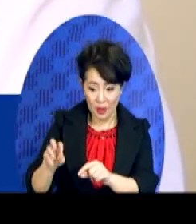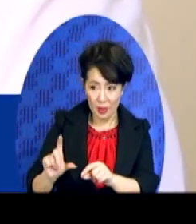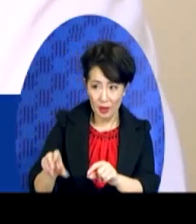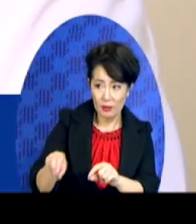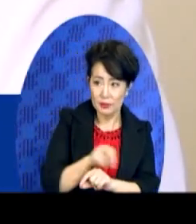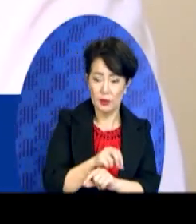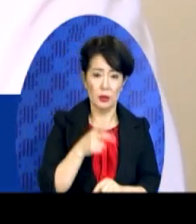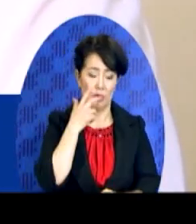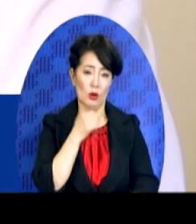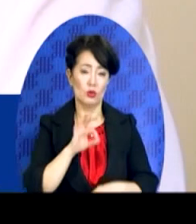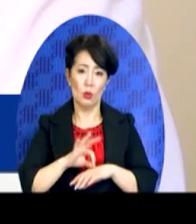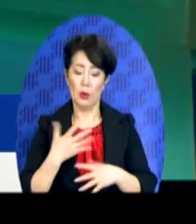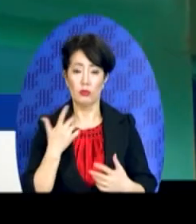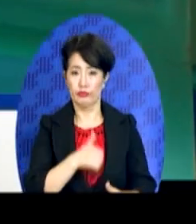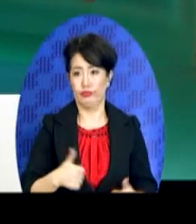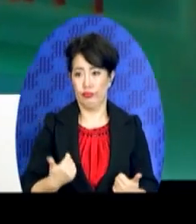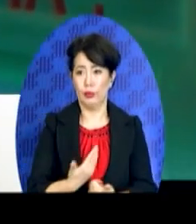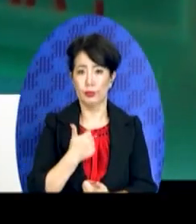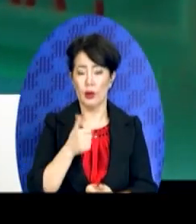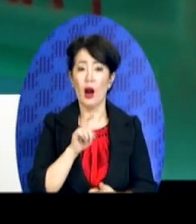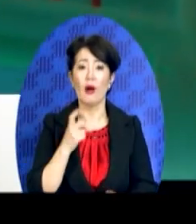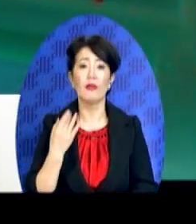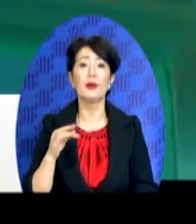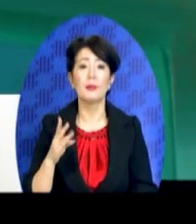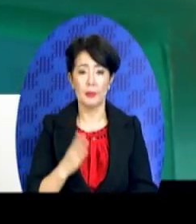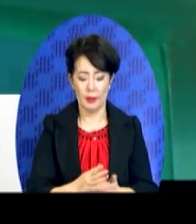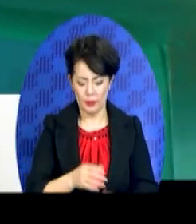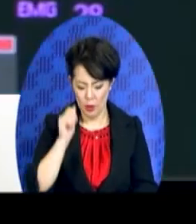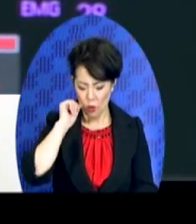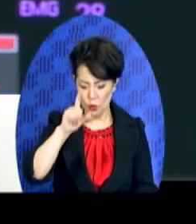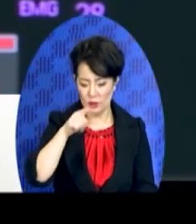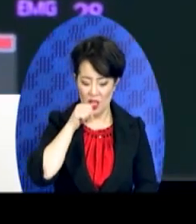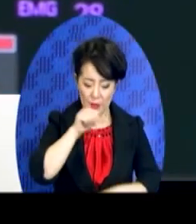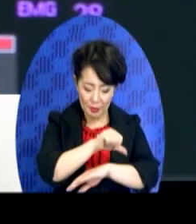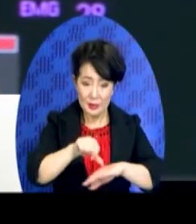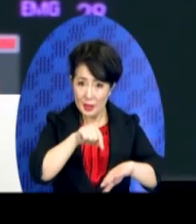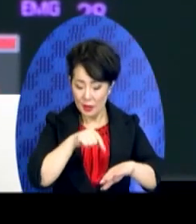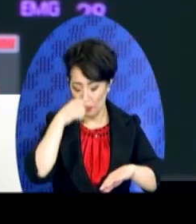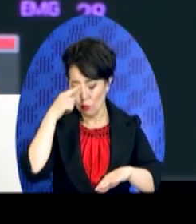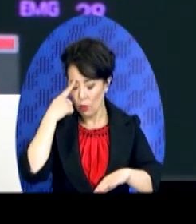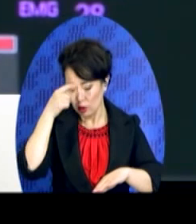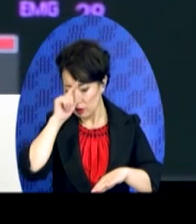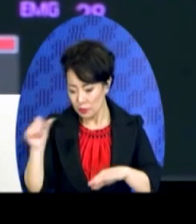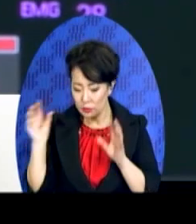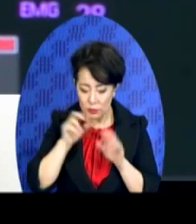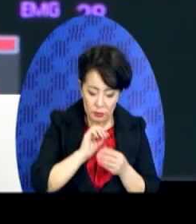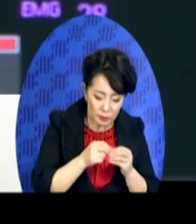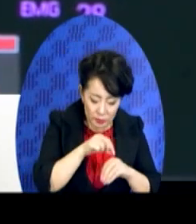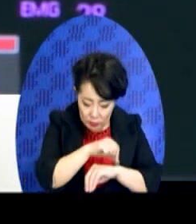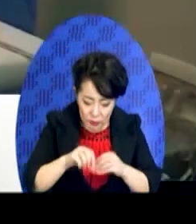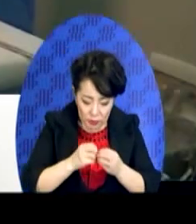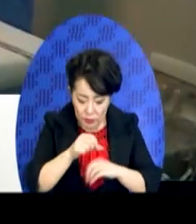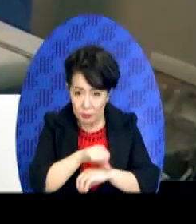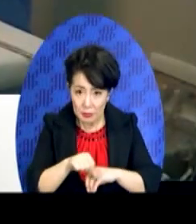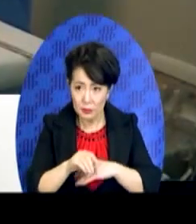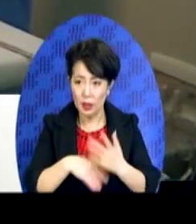хэвэн сайхан амьдарч байгаа. Өндөр өртөгтэй мэс заслыг манай эмчнэр хийдэг болсноор өнөөдөр 89 хүнийг эрүүл сарвал болгож